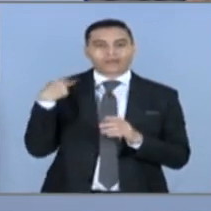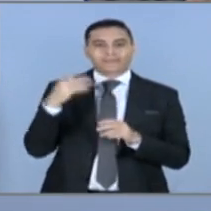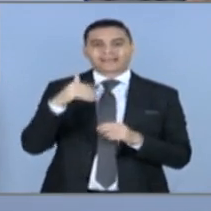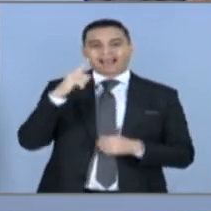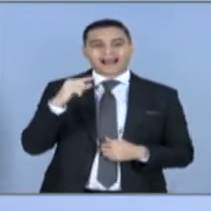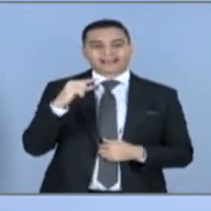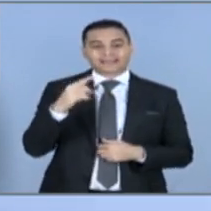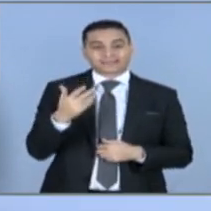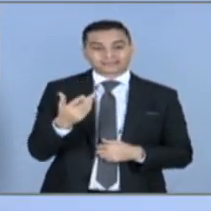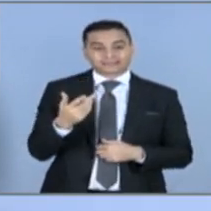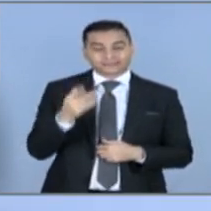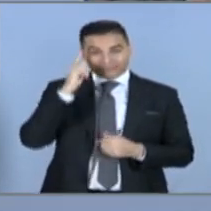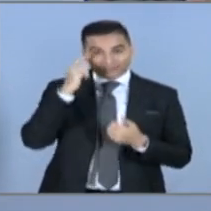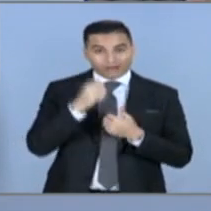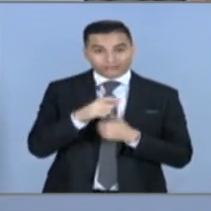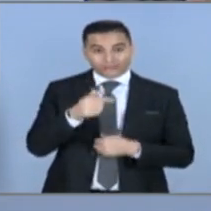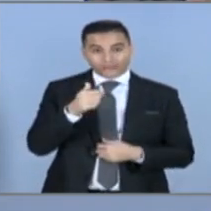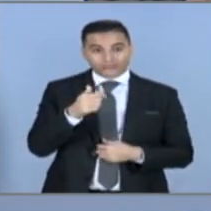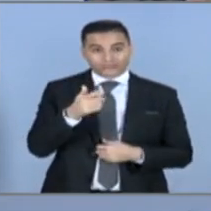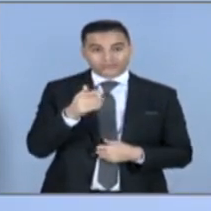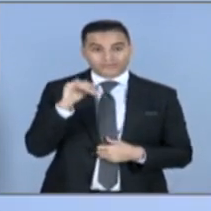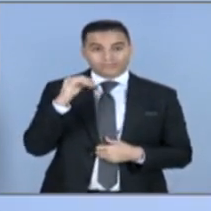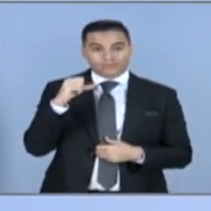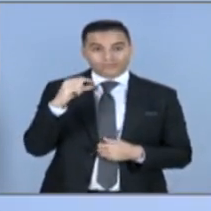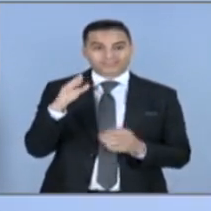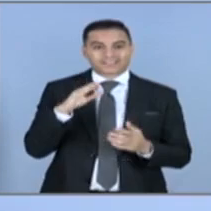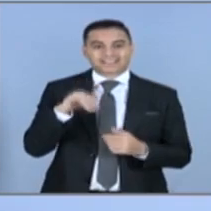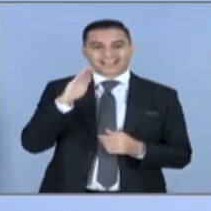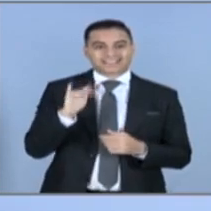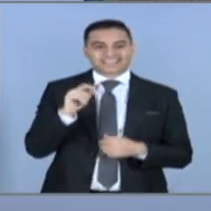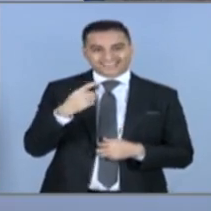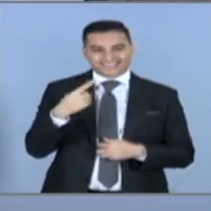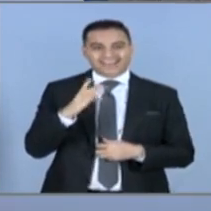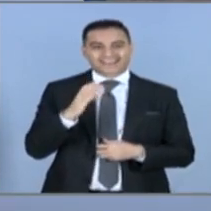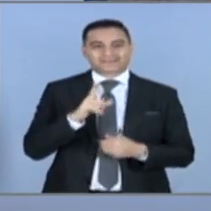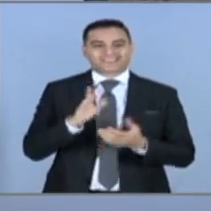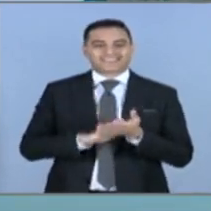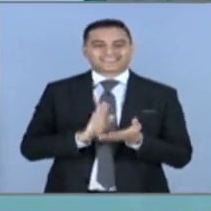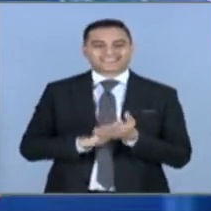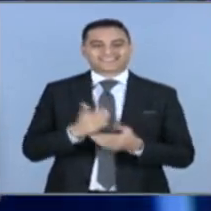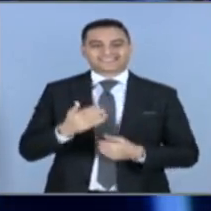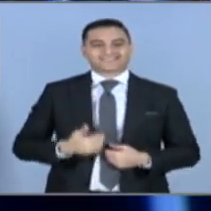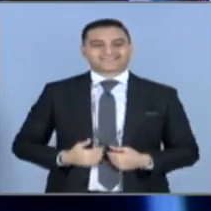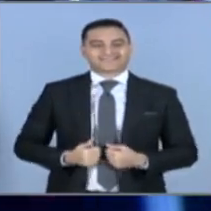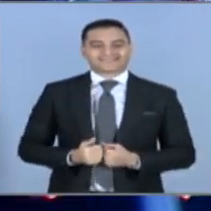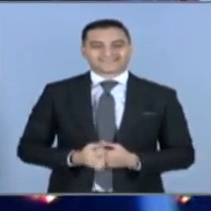تيسير فهمي كمان، افتكرت؟ هو محمود ياسين. هو محمود ياسين، إجابة صحيحة.